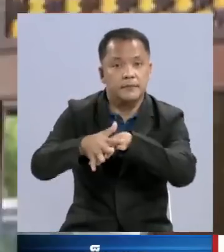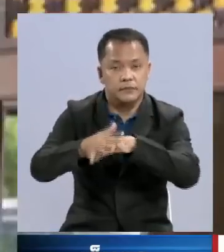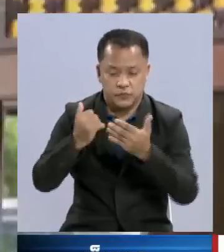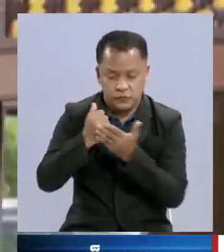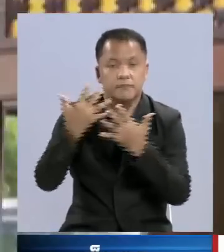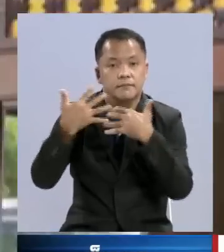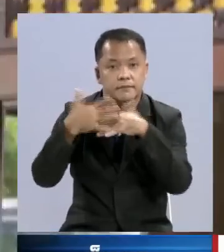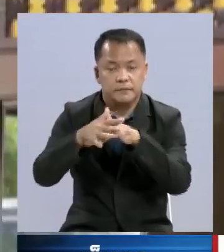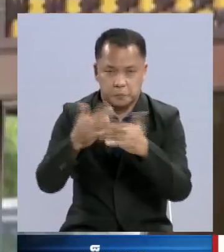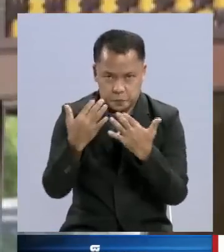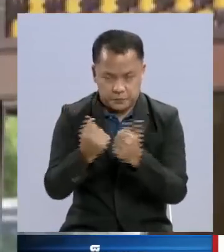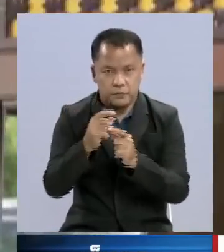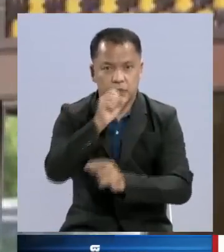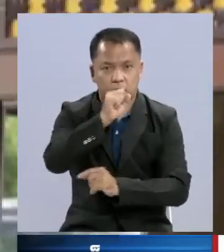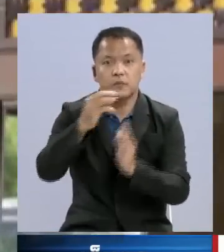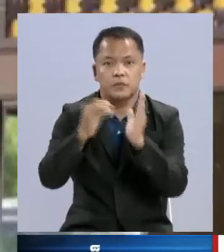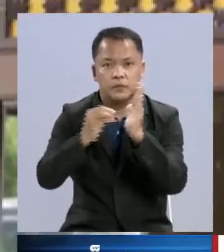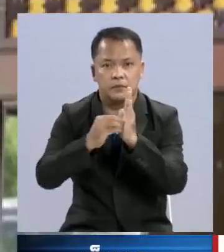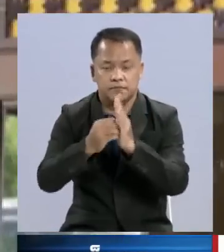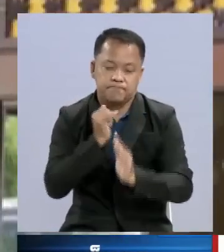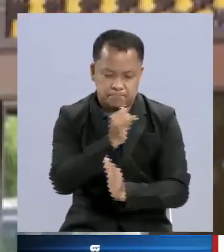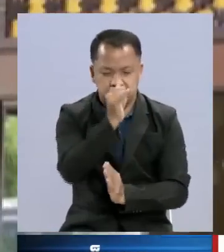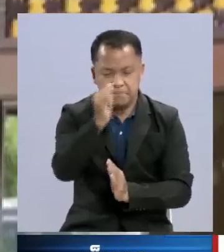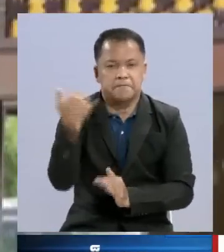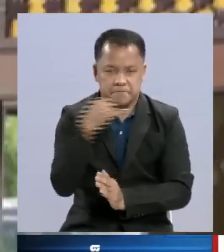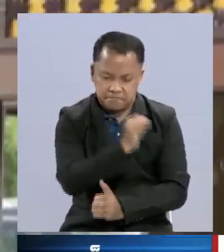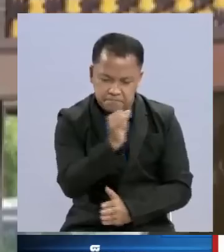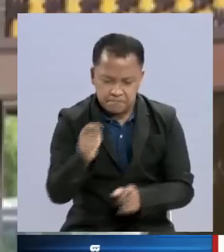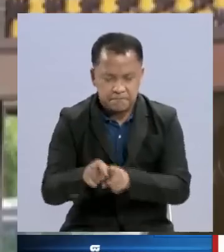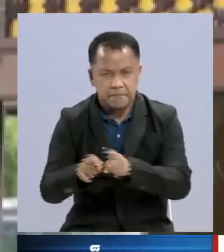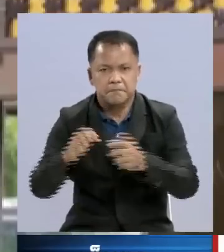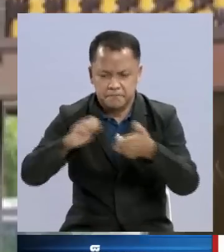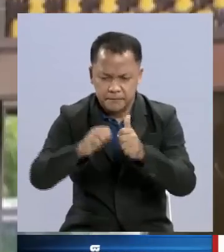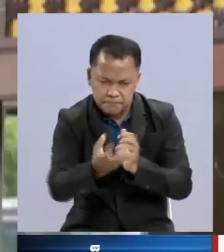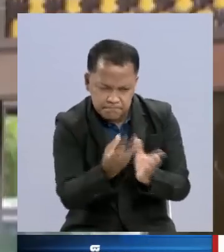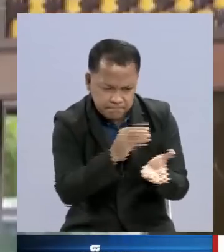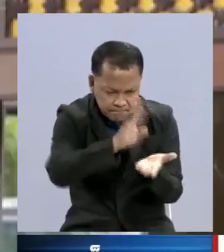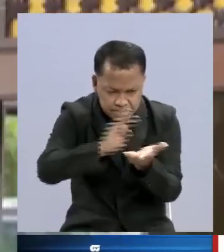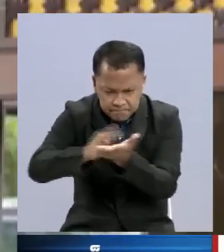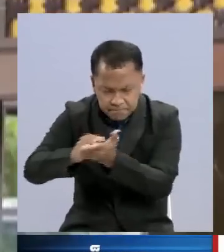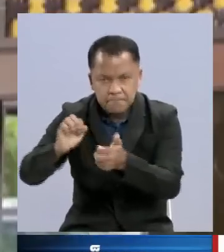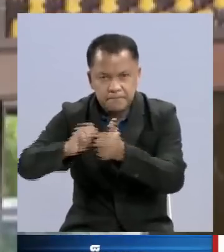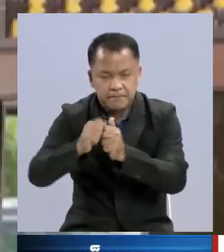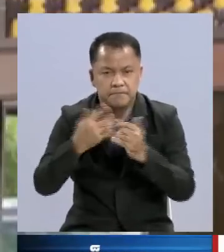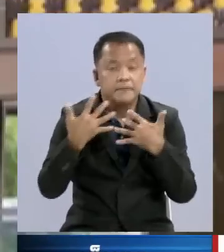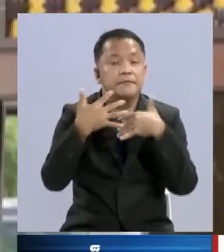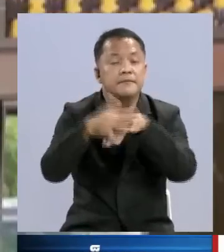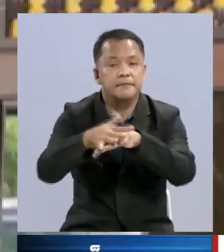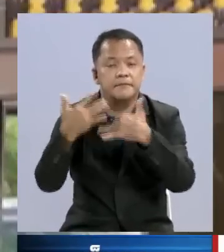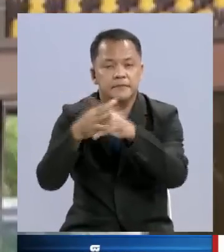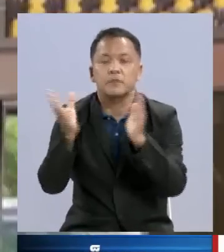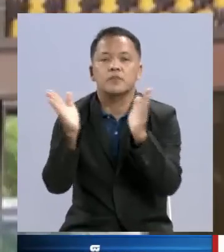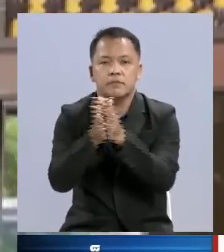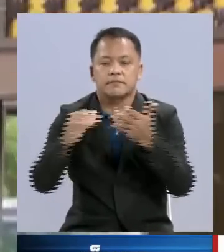ครับเพราะตอนนี้เองว่าที่ส.ส.กทม.ก็มีการลงพื้นที่กันไปบ้างแล้วคงจะได้เห็นปัญหาอะไรมากยิ่งขึ้นแล้วก็ช่วยประสานงานกันมาร่ว